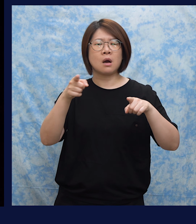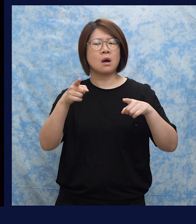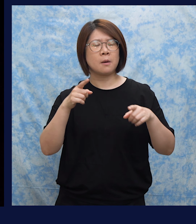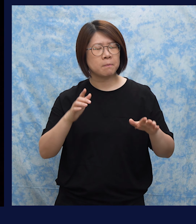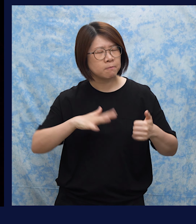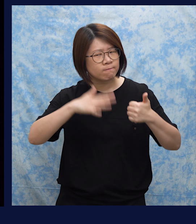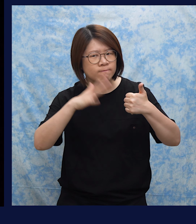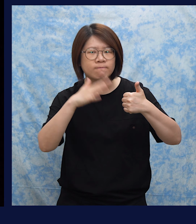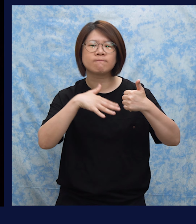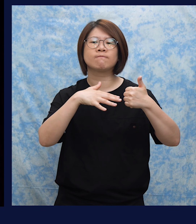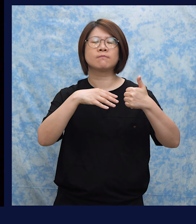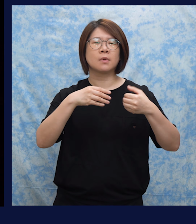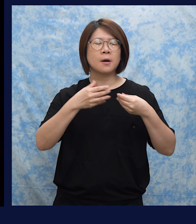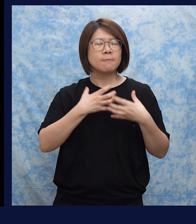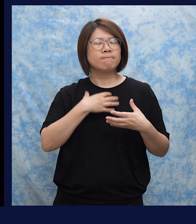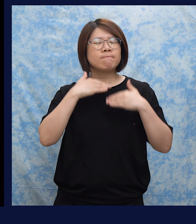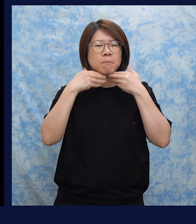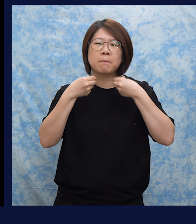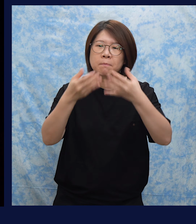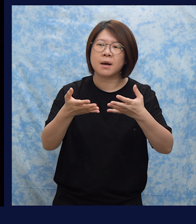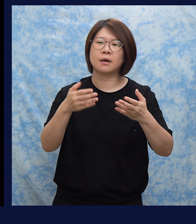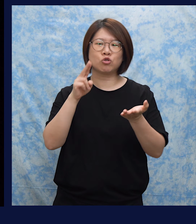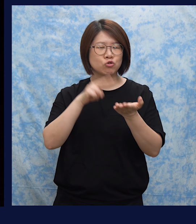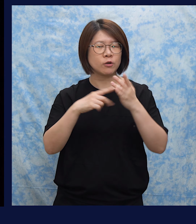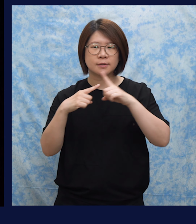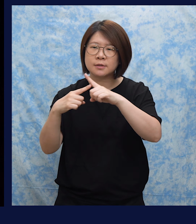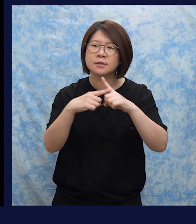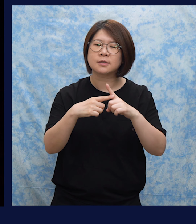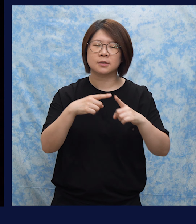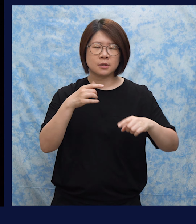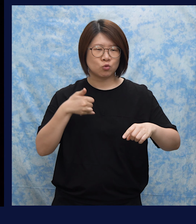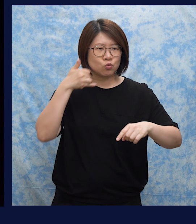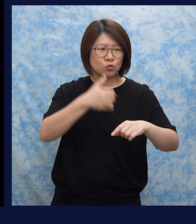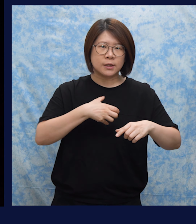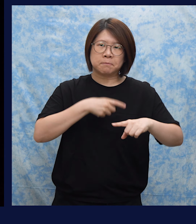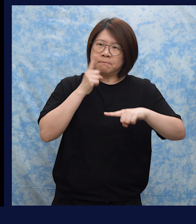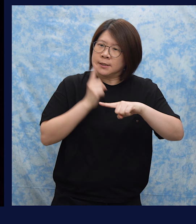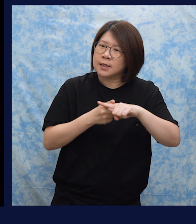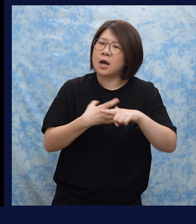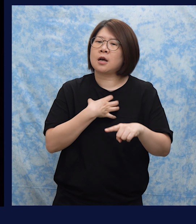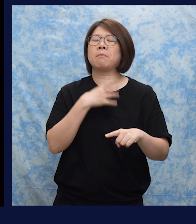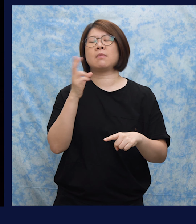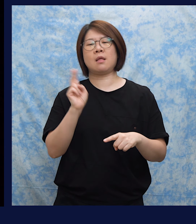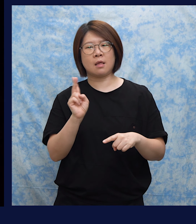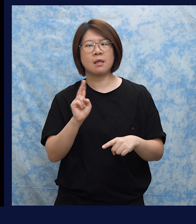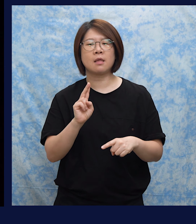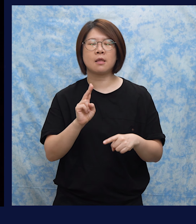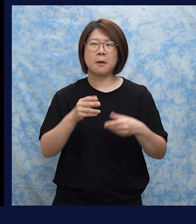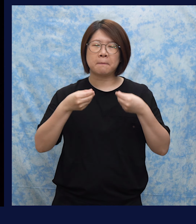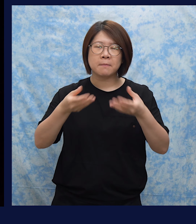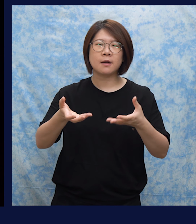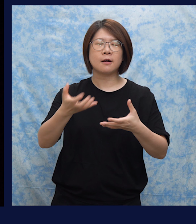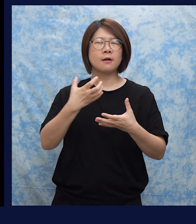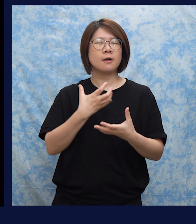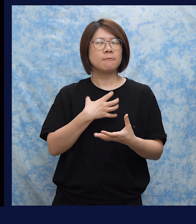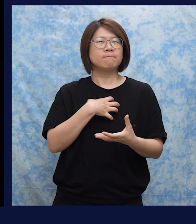候咧，咁係喺一個崇拜入面啦，係希望可以帶呢一個嘅信眾去翻一個現實嘅感覺，等